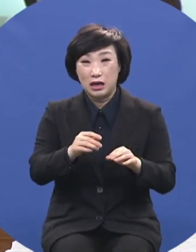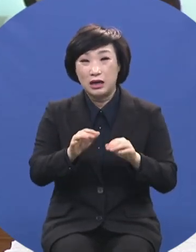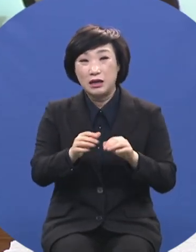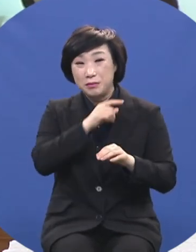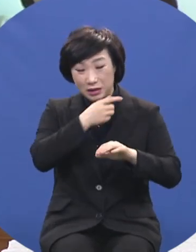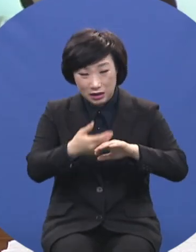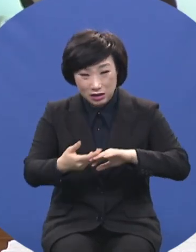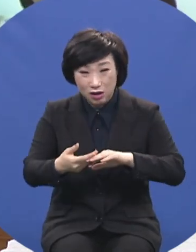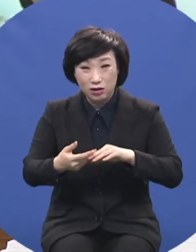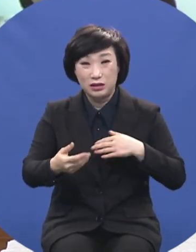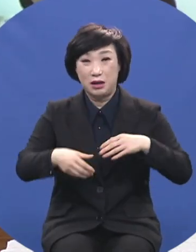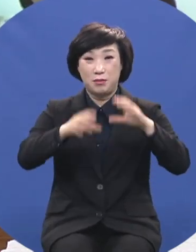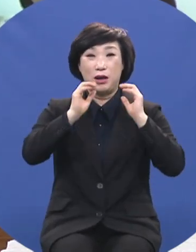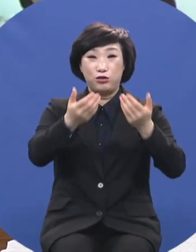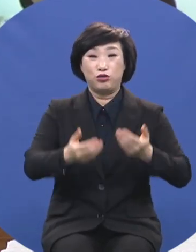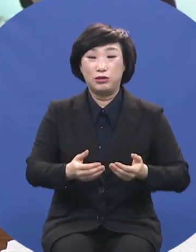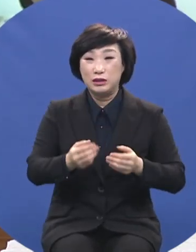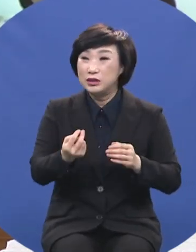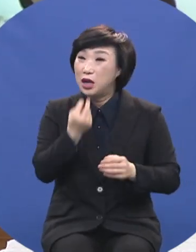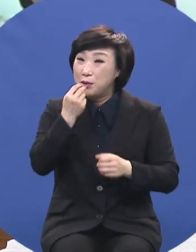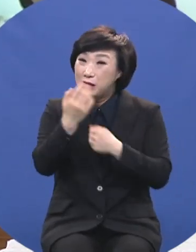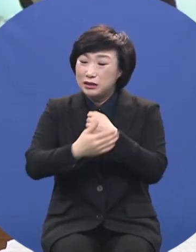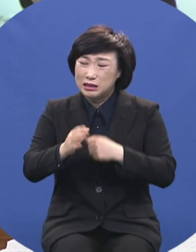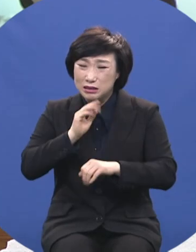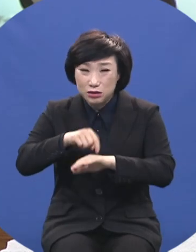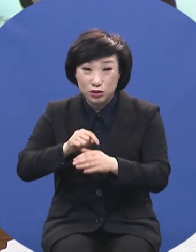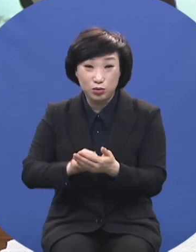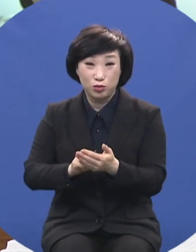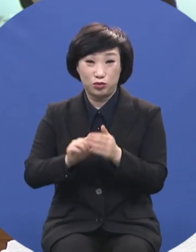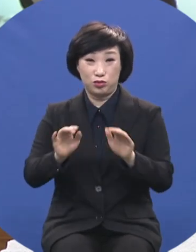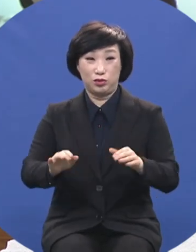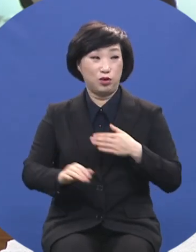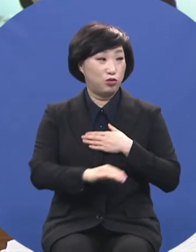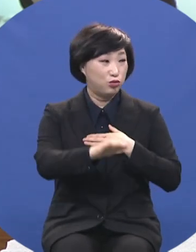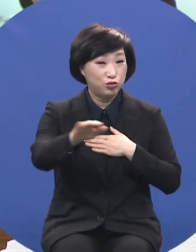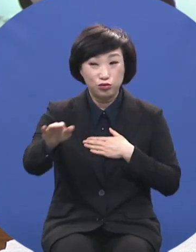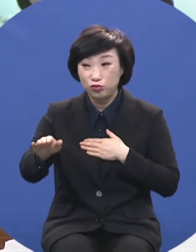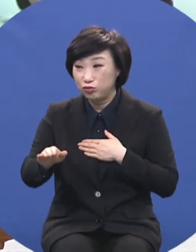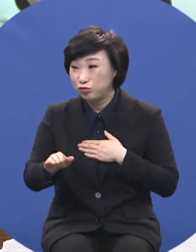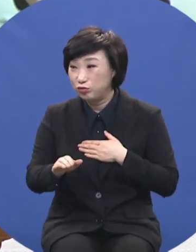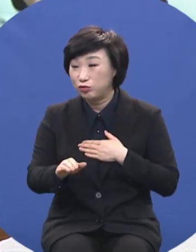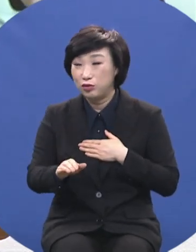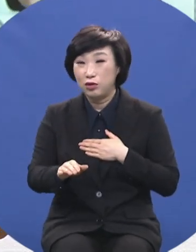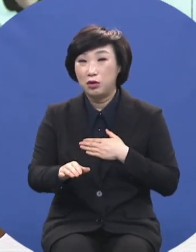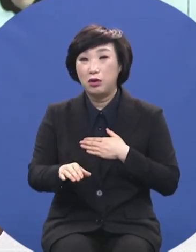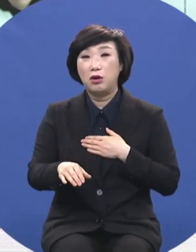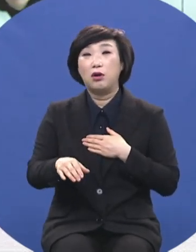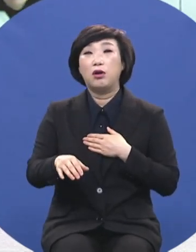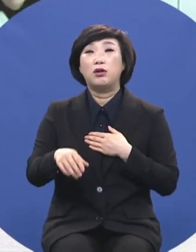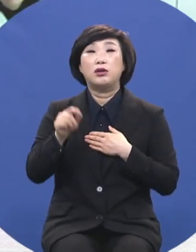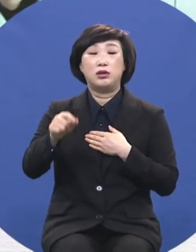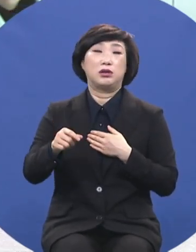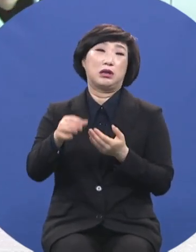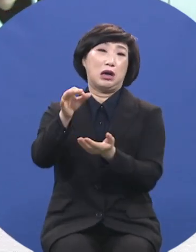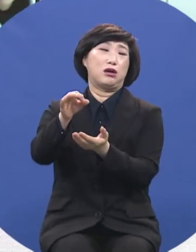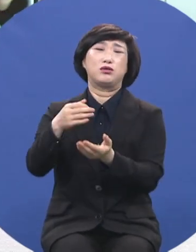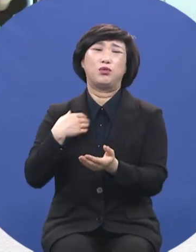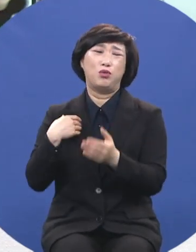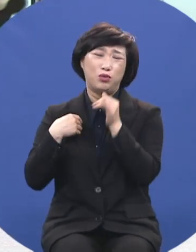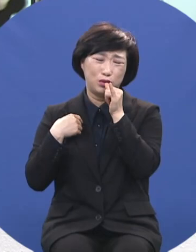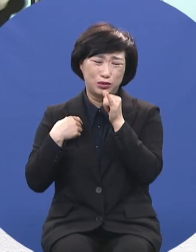한 이 진실한 생명의 은혜 앞에 우리는 너무 값을 모르고 있는